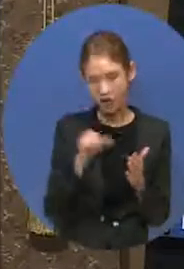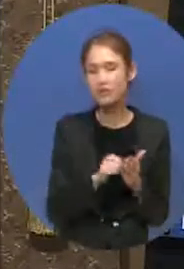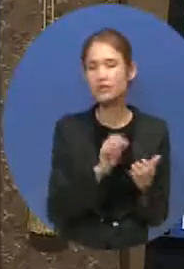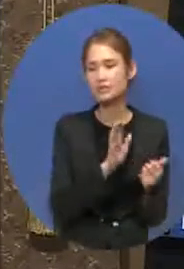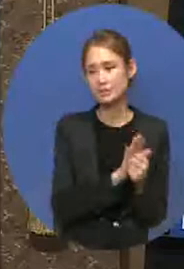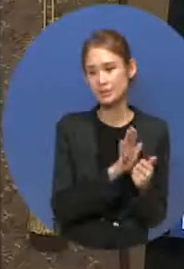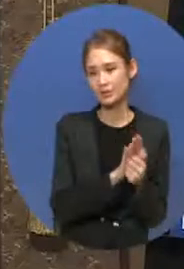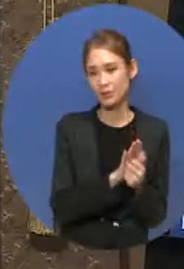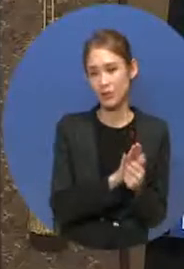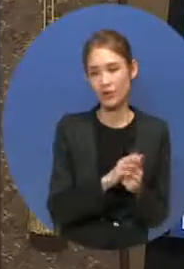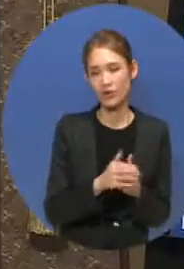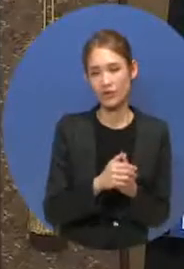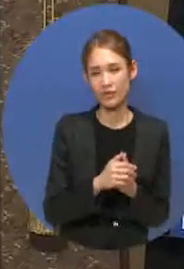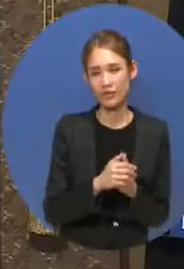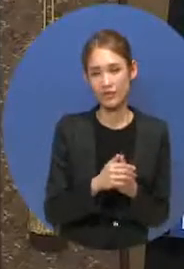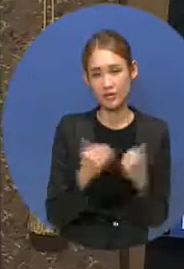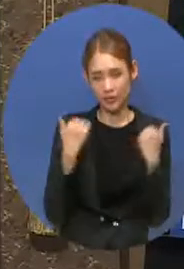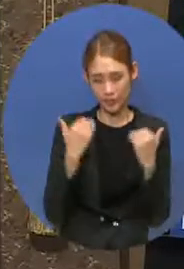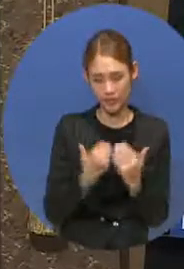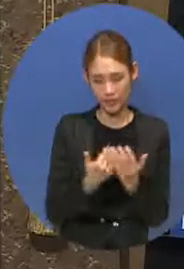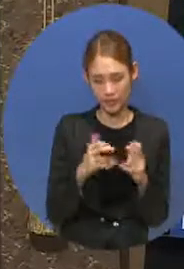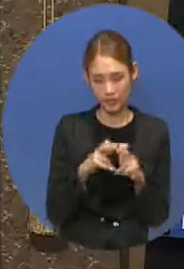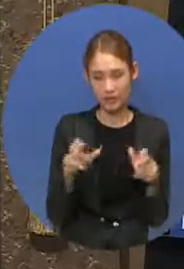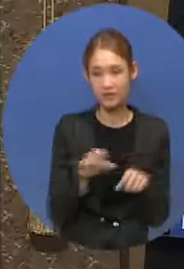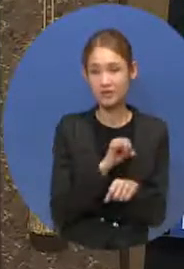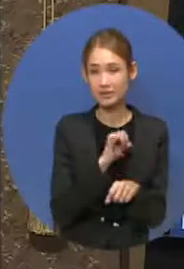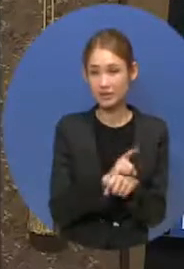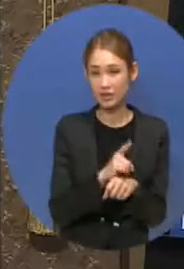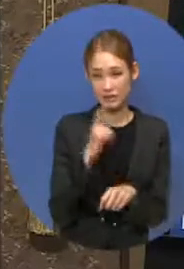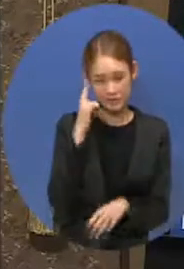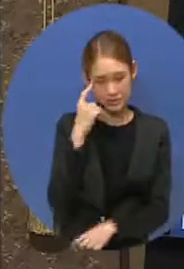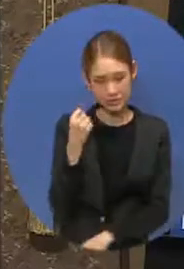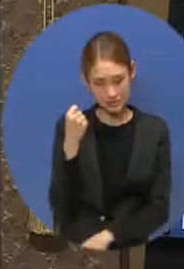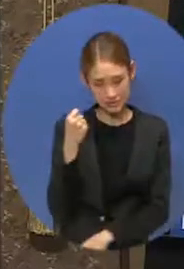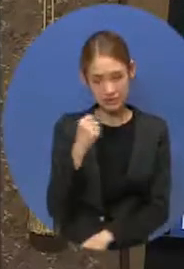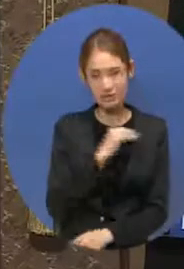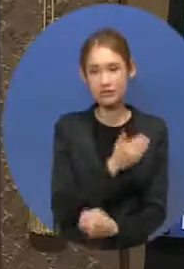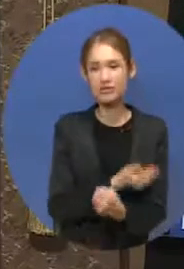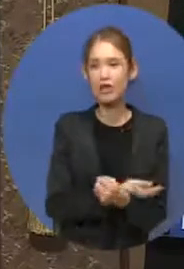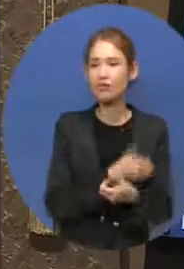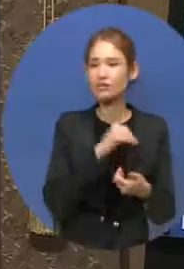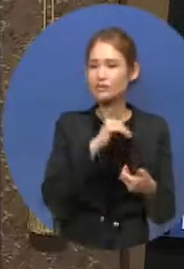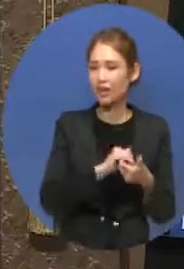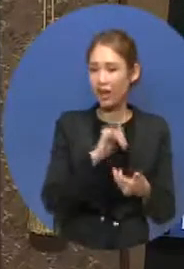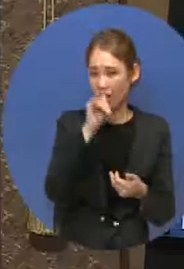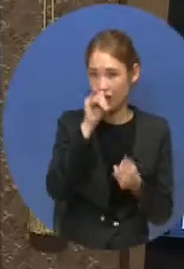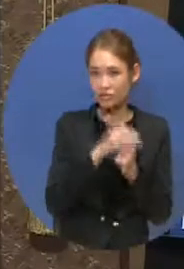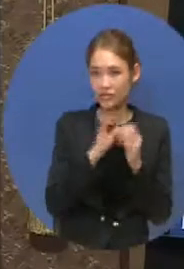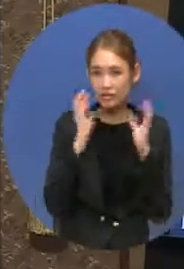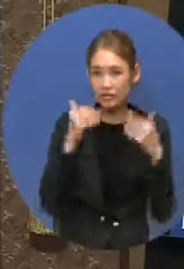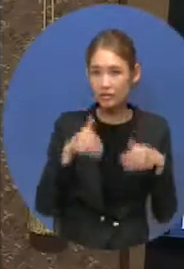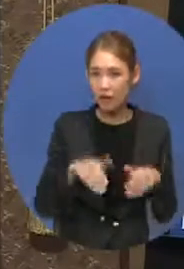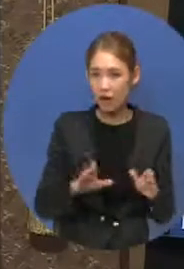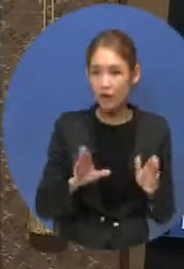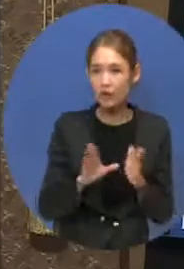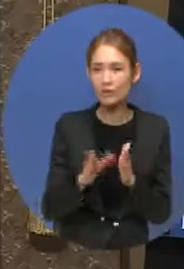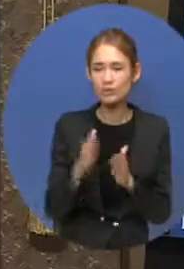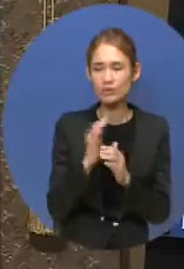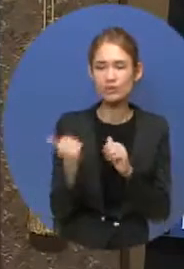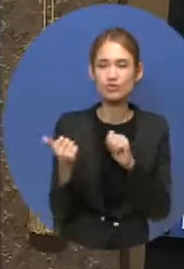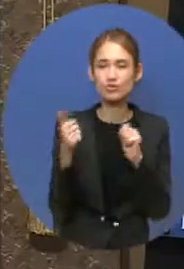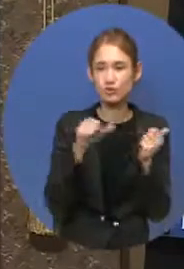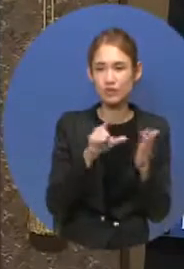같습니다. 발달장애 장애 특성상 인지적인 능력이 제한이 있기 때문에 태어나시면서부터